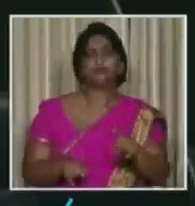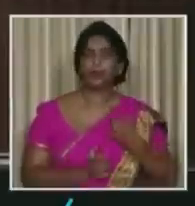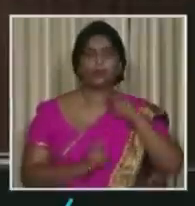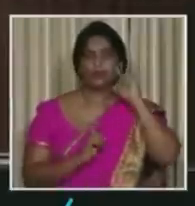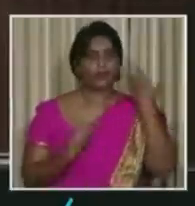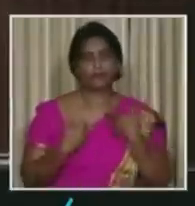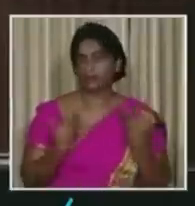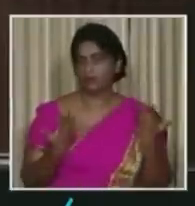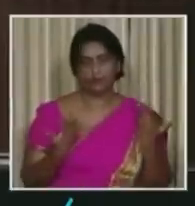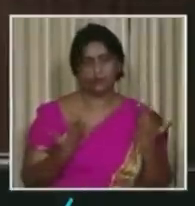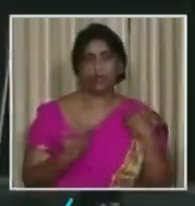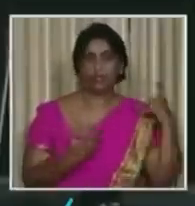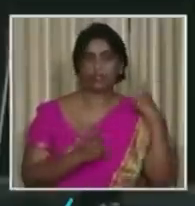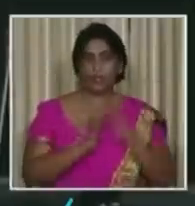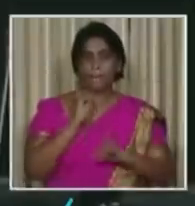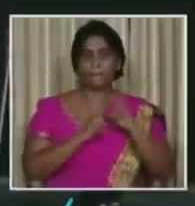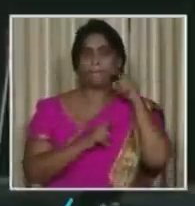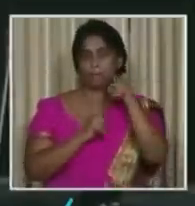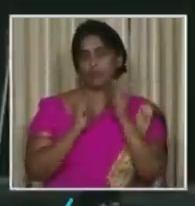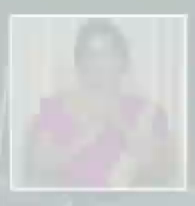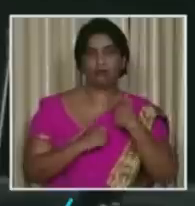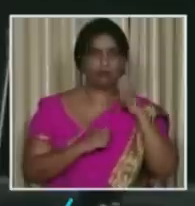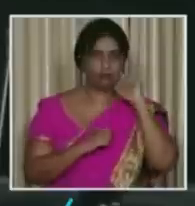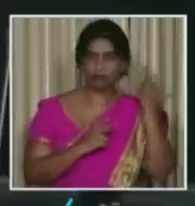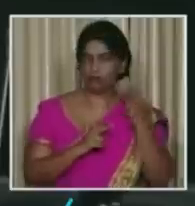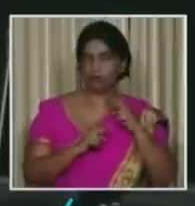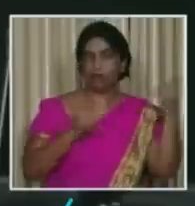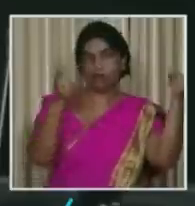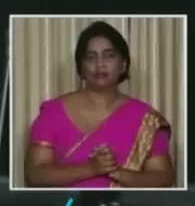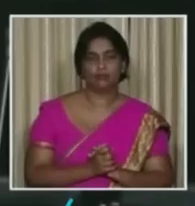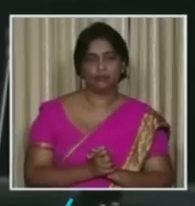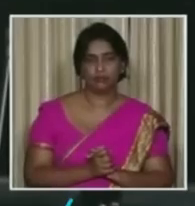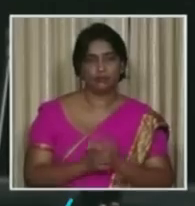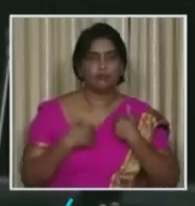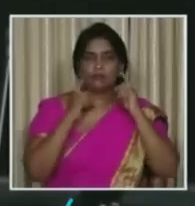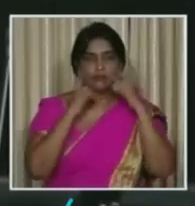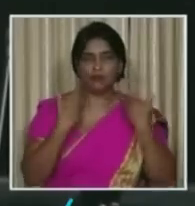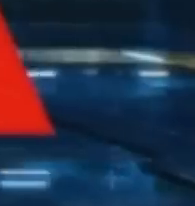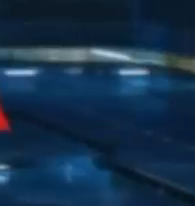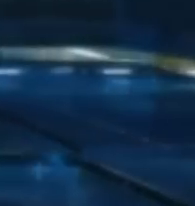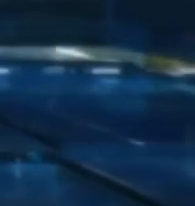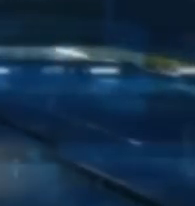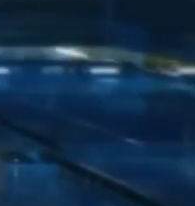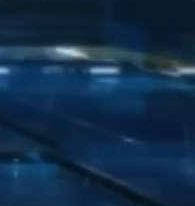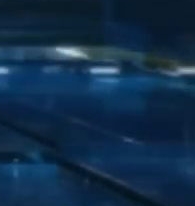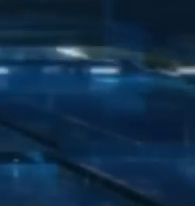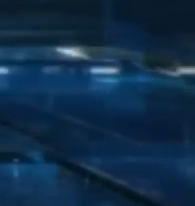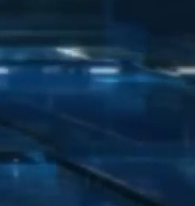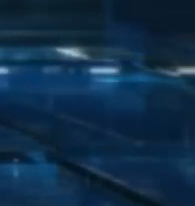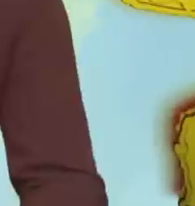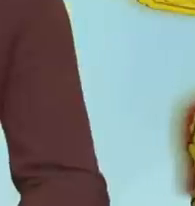කරන්න පුළුවන්. සාමාන්‍යයෙන් ආරක්ෂක අමාත්‍යාංශ හරහා සිද්ධ වෙන දේවල් පිළිබඳව ඔවුන් අතර තමයි සිද්ධ වෙන්නේ. මගේ දැනුවත්කමක් නැහැ පෞද්ගලික.